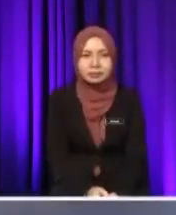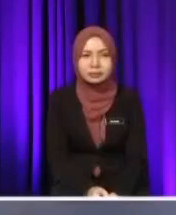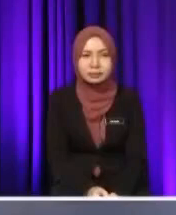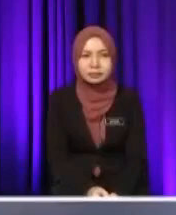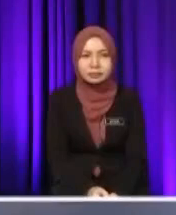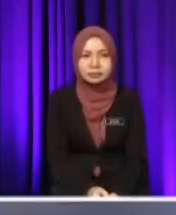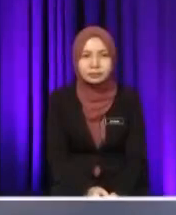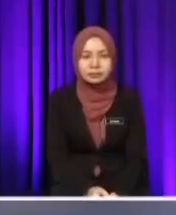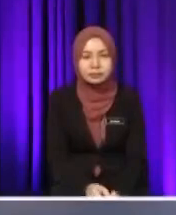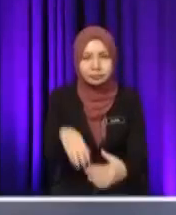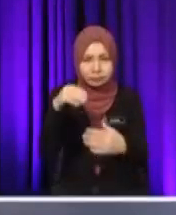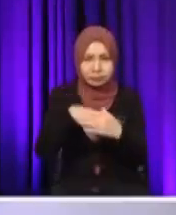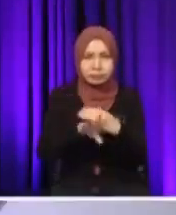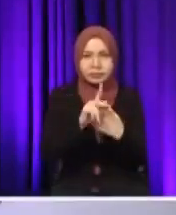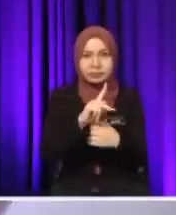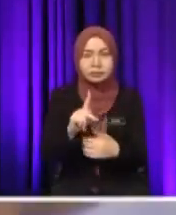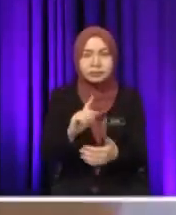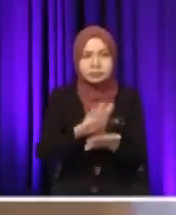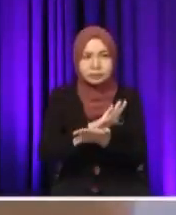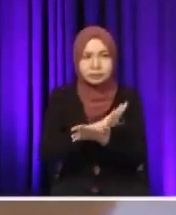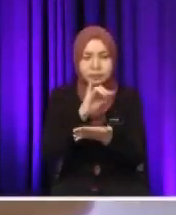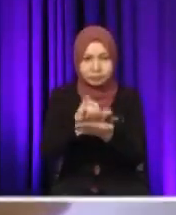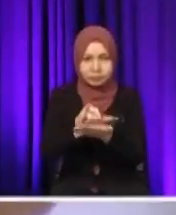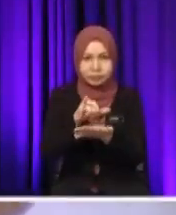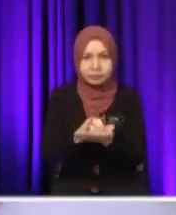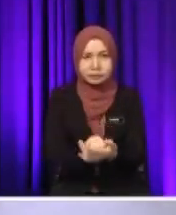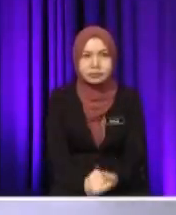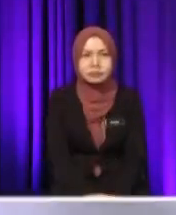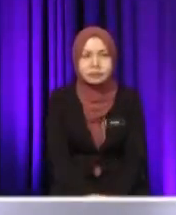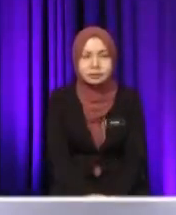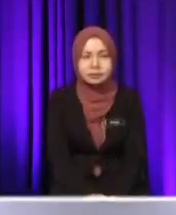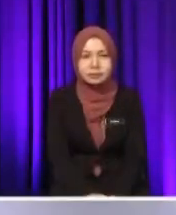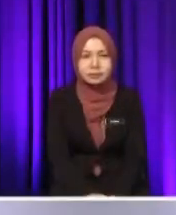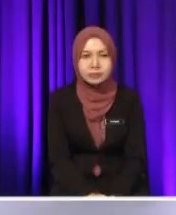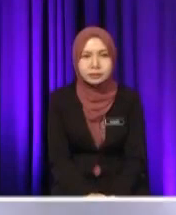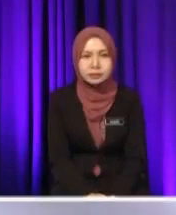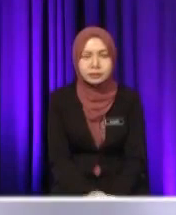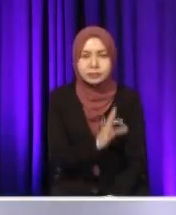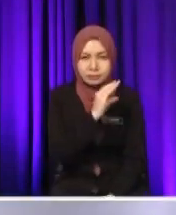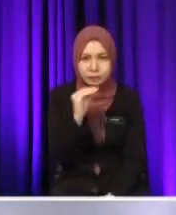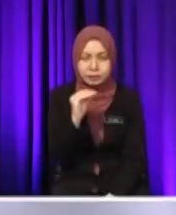larut dan boleh tutup dan kita tengok-tengok betul. Oh, terus masukkan. Oh, masukkan. Masukkan boleh. Pastikan dia